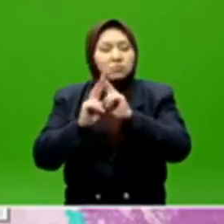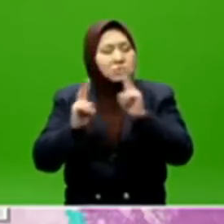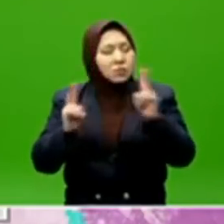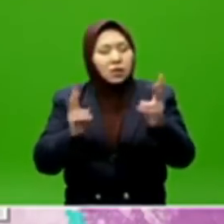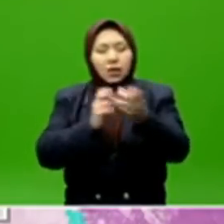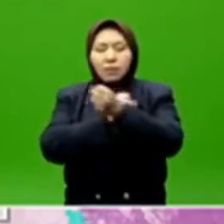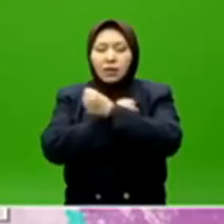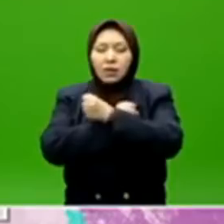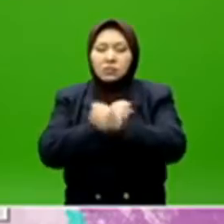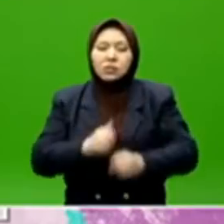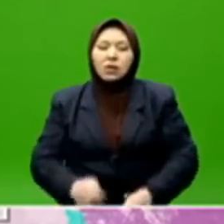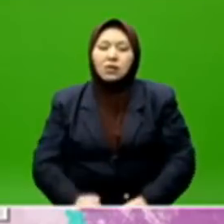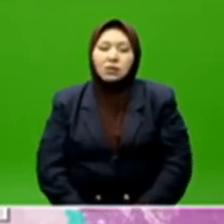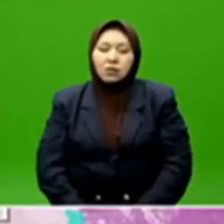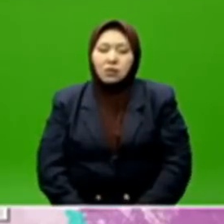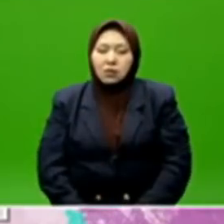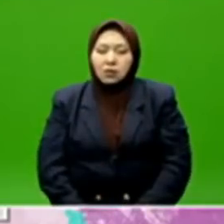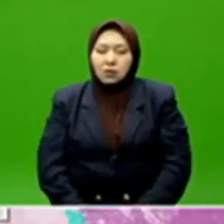رحيم